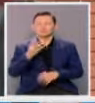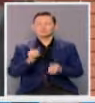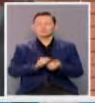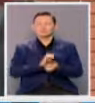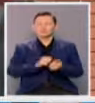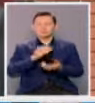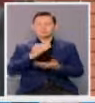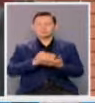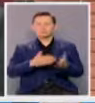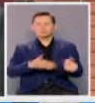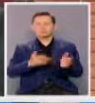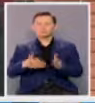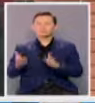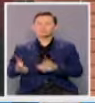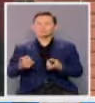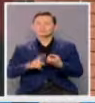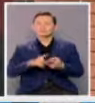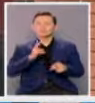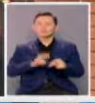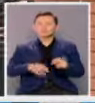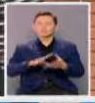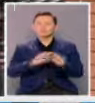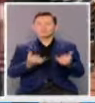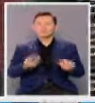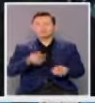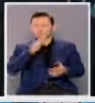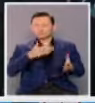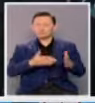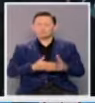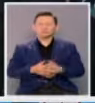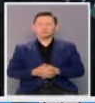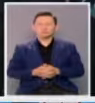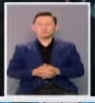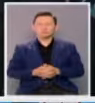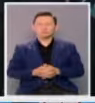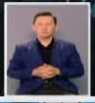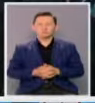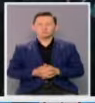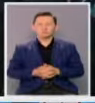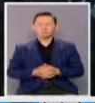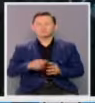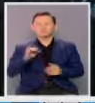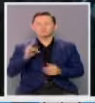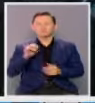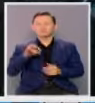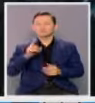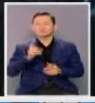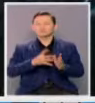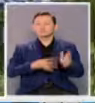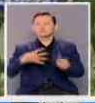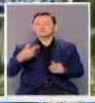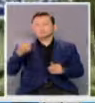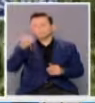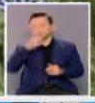құжатталу кезең-кезеңменен аяқталуы осы уақытқа келіп жетті. Жасқали Есенбаев 1942 жылдың